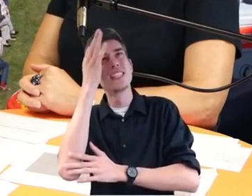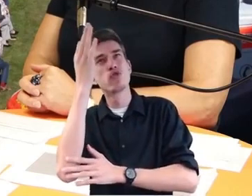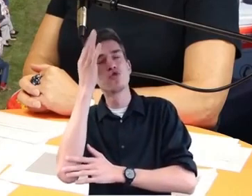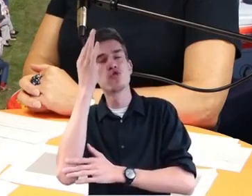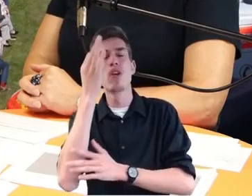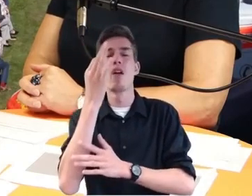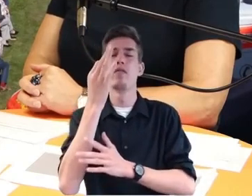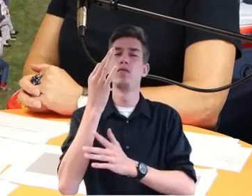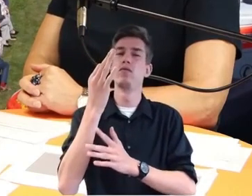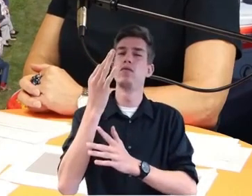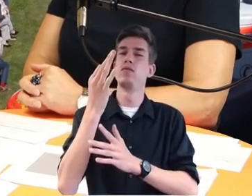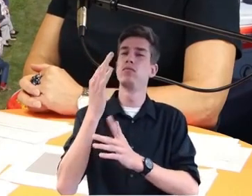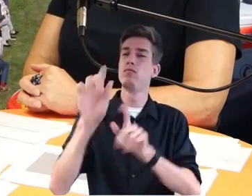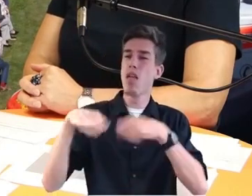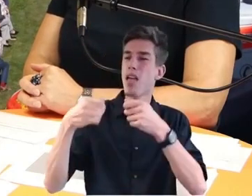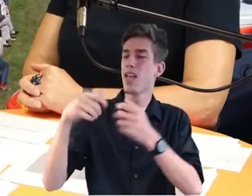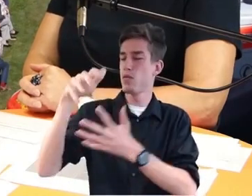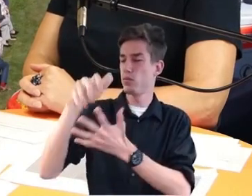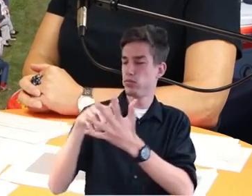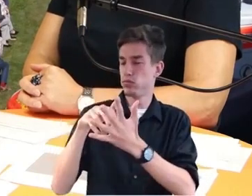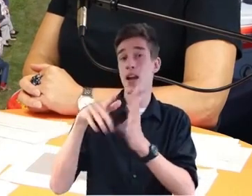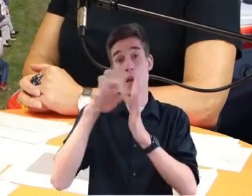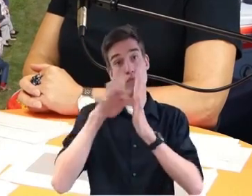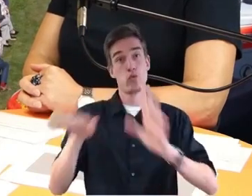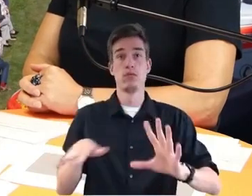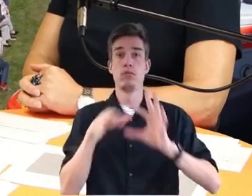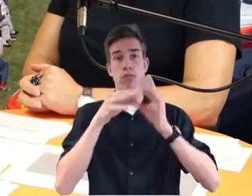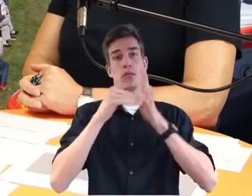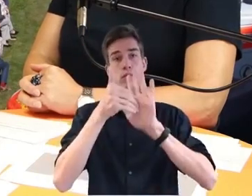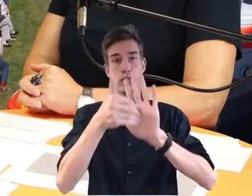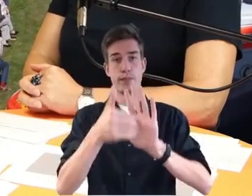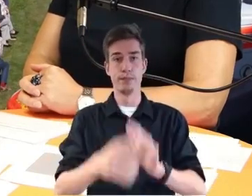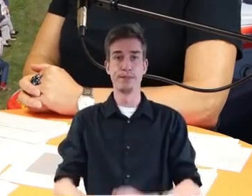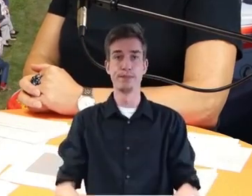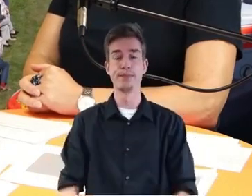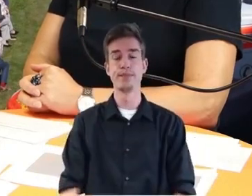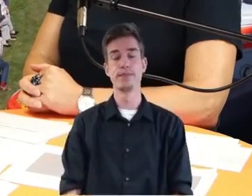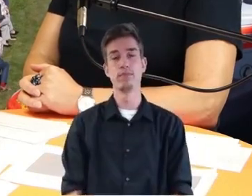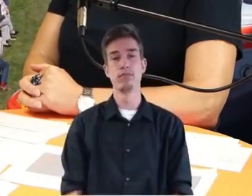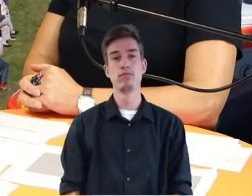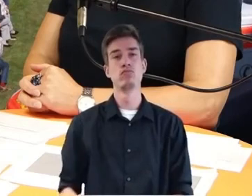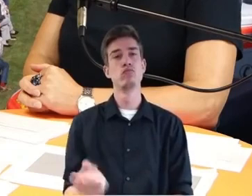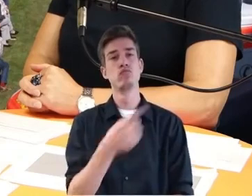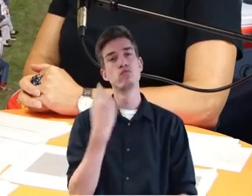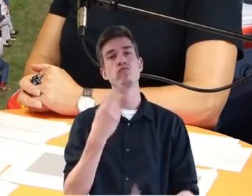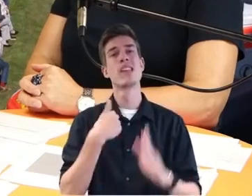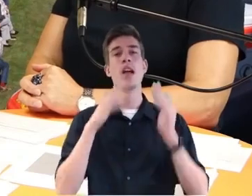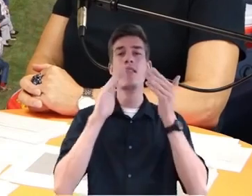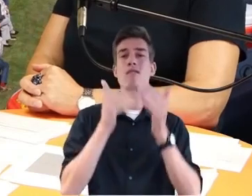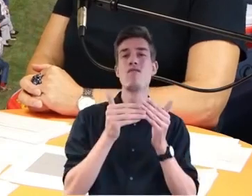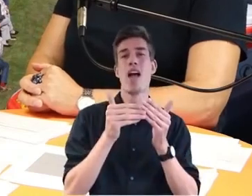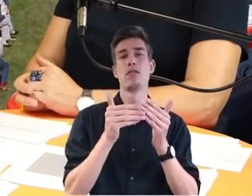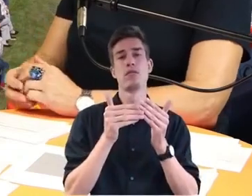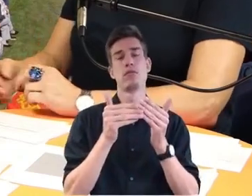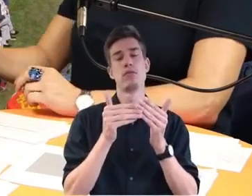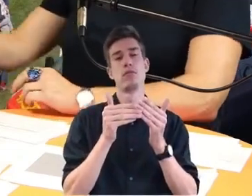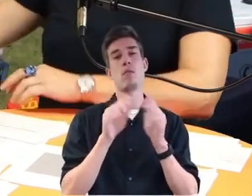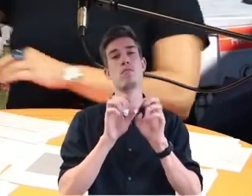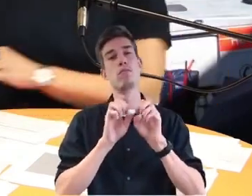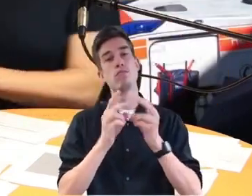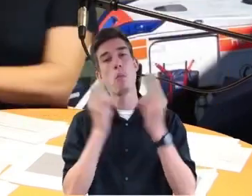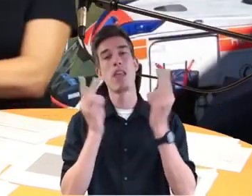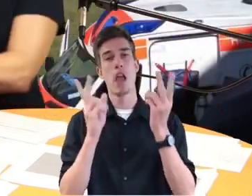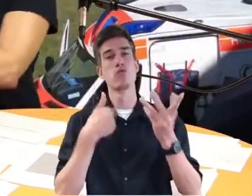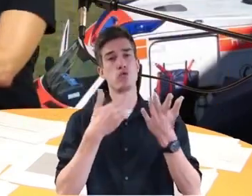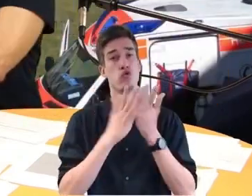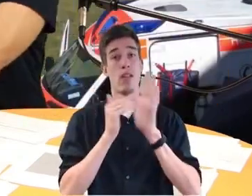jeweiligen Schwerpunktthema dargestellt. Dann haben wir natürlich auch Fachpublikationen. Ich habe jetzt mal diese als Beispiel